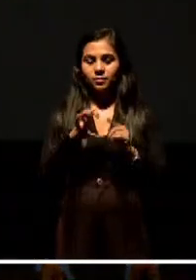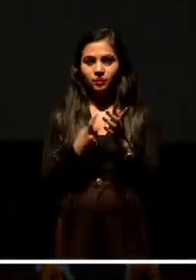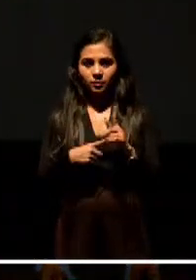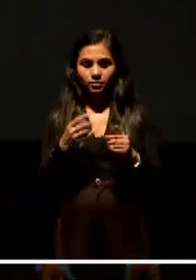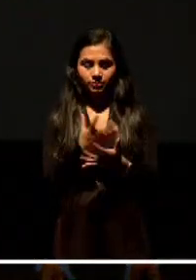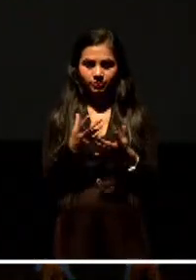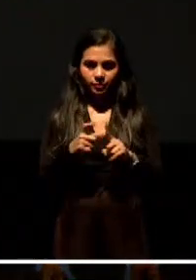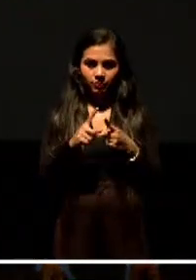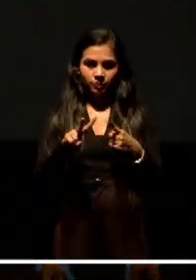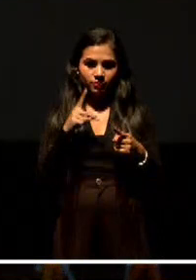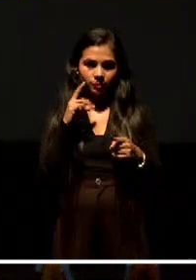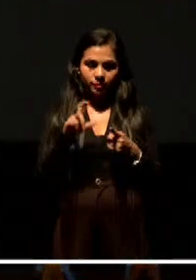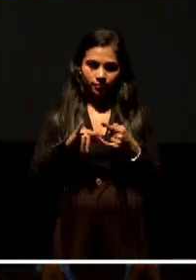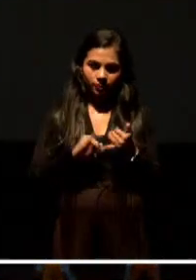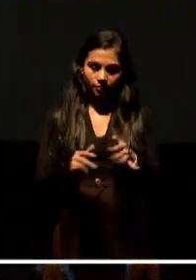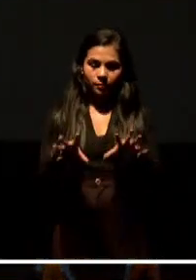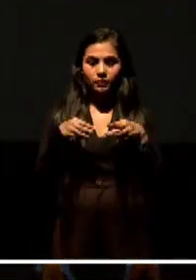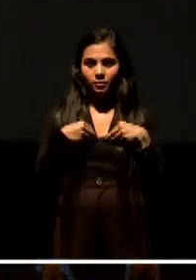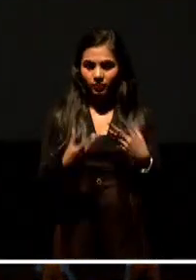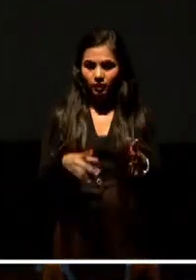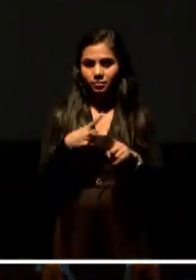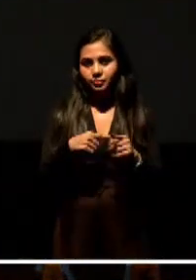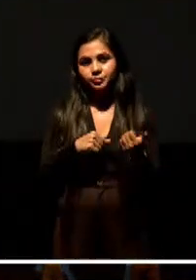है, उसको एक्सेप्ट किया है और उसको उन्होंने सपोर्ट किया